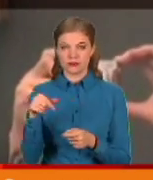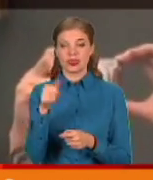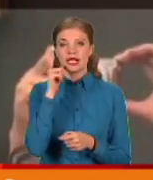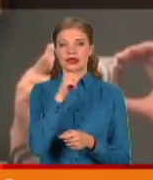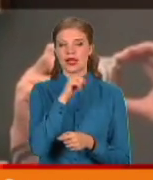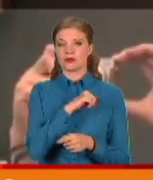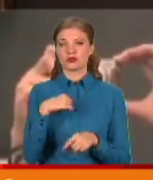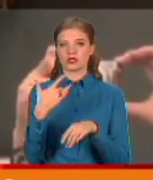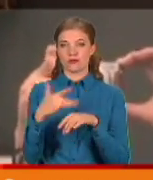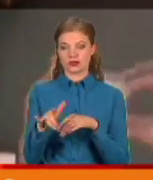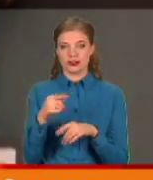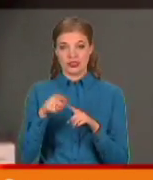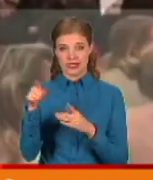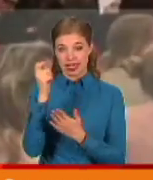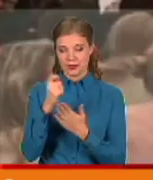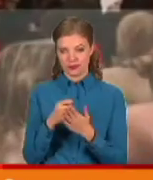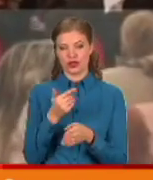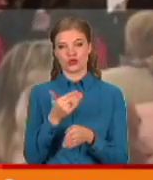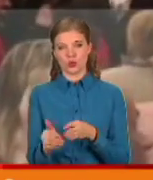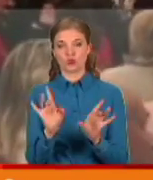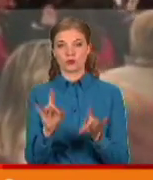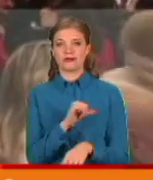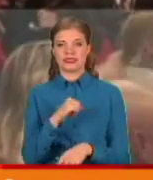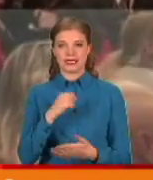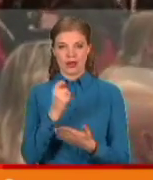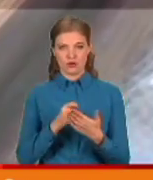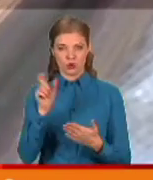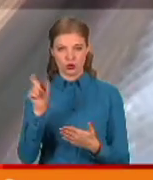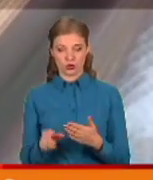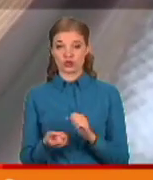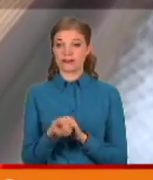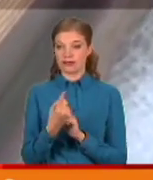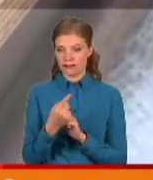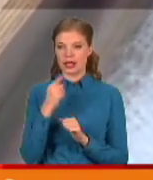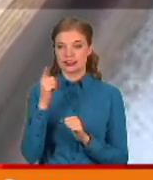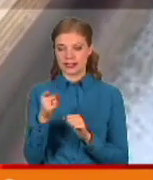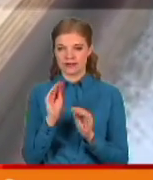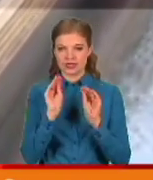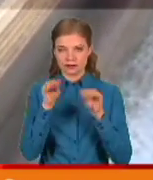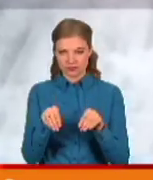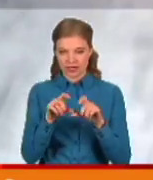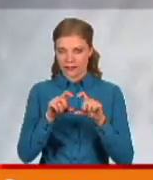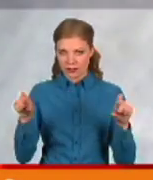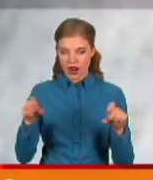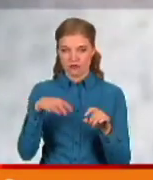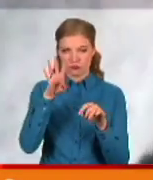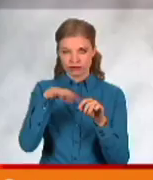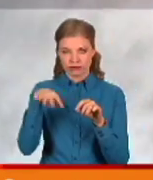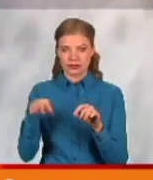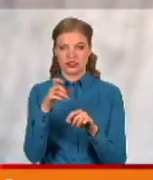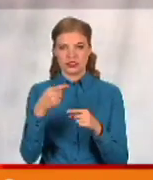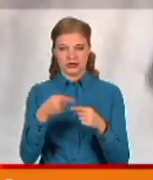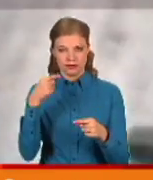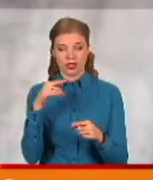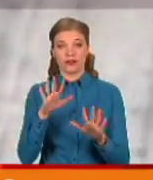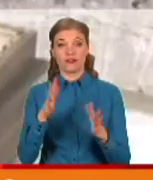Таємницю самознищення дівчинки з полькою згодом розповів сам художник. Виявляється, він вмонтував у раму шредер із лезами